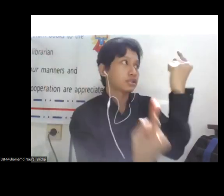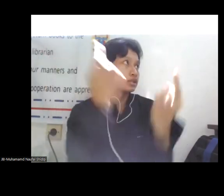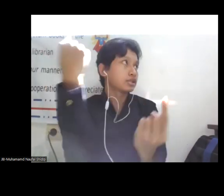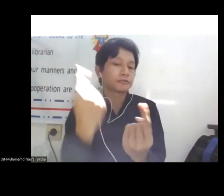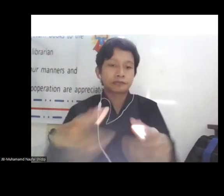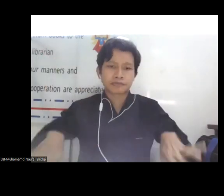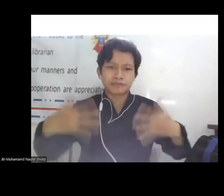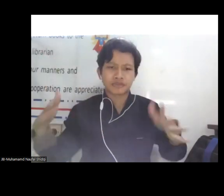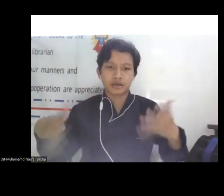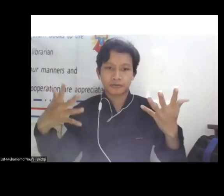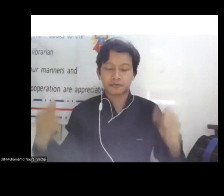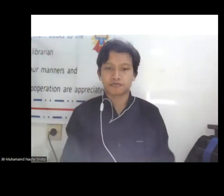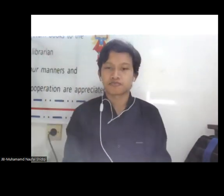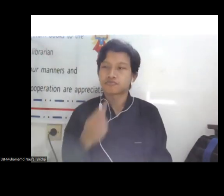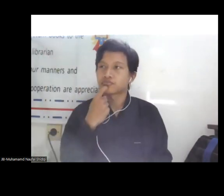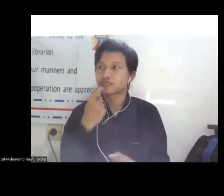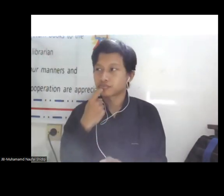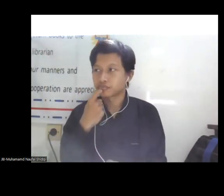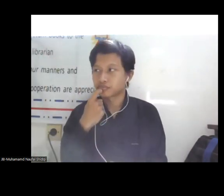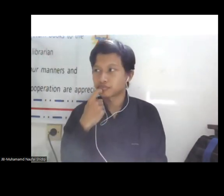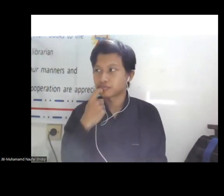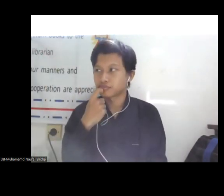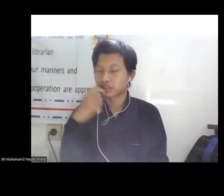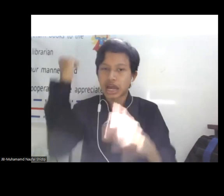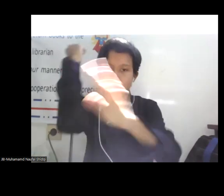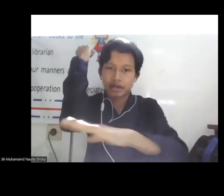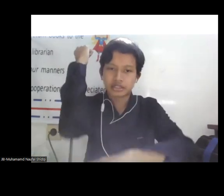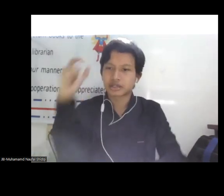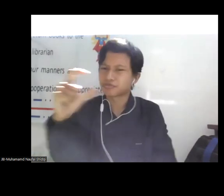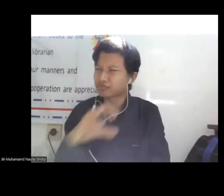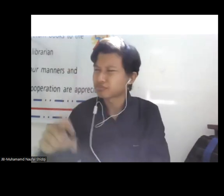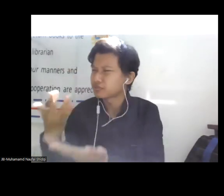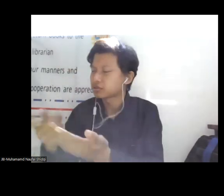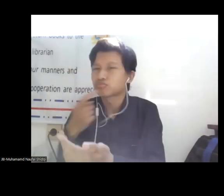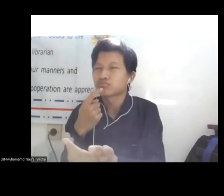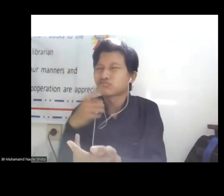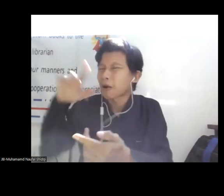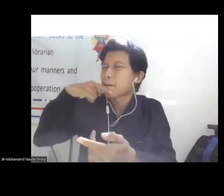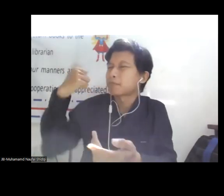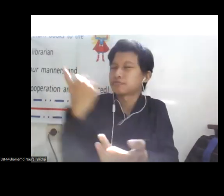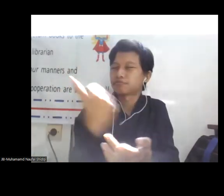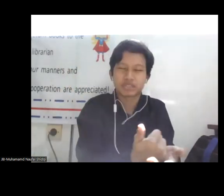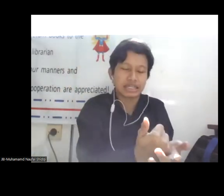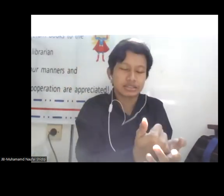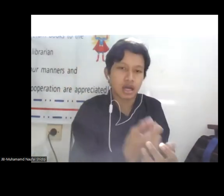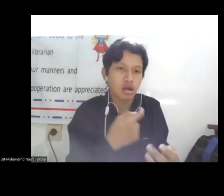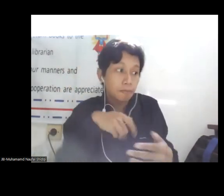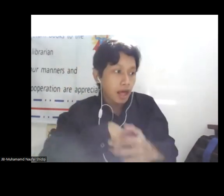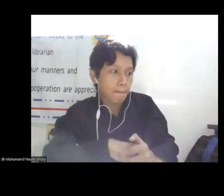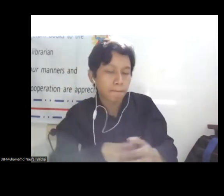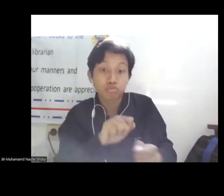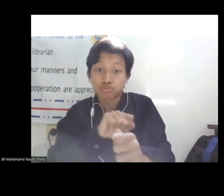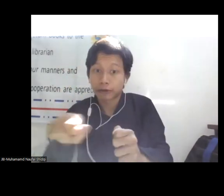Adapun riset tool ini adalah merupakan salah satu hal yang penting dalam menyusun